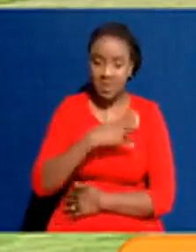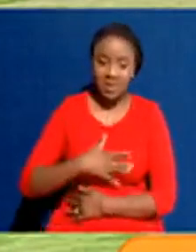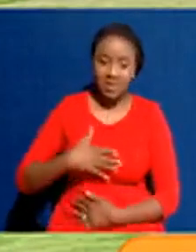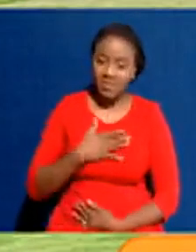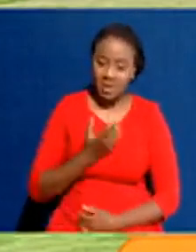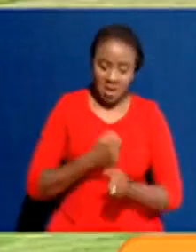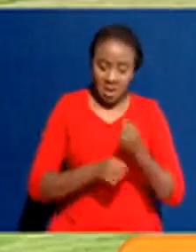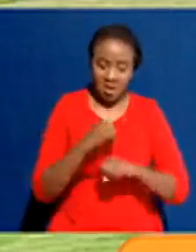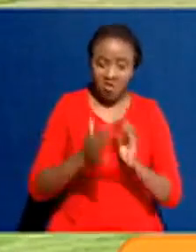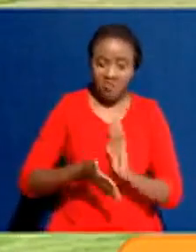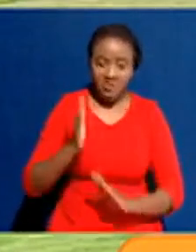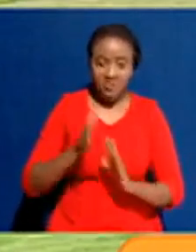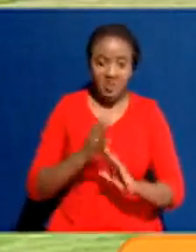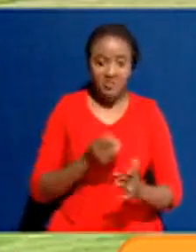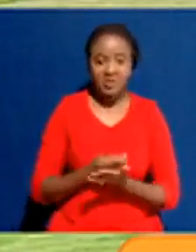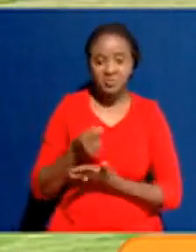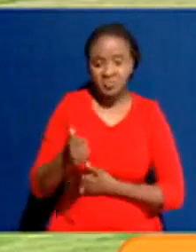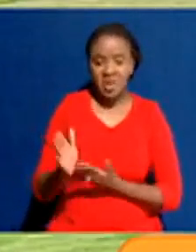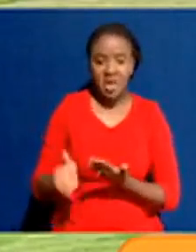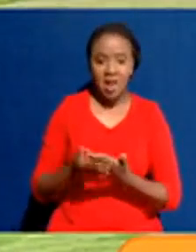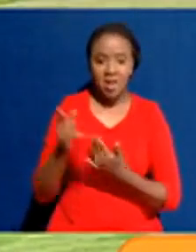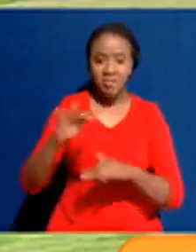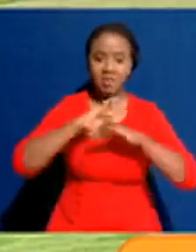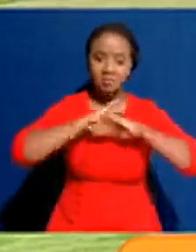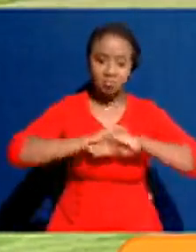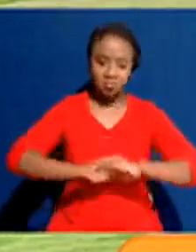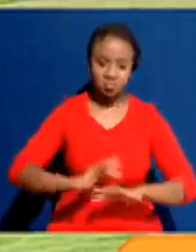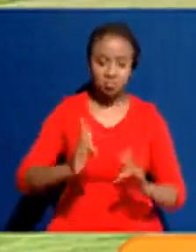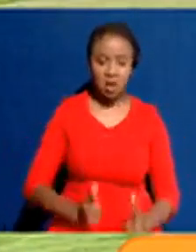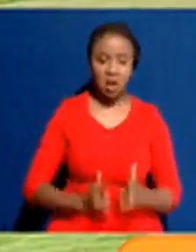hima ili kuwezesha kuboresha